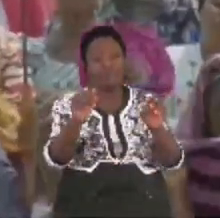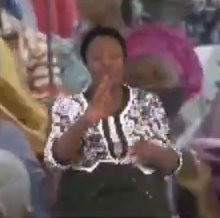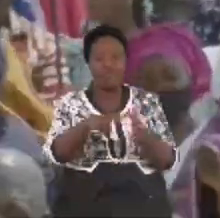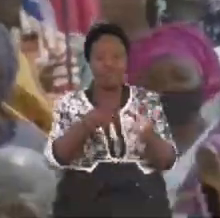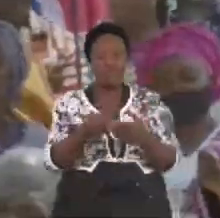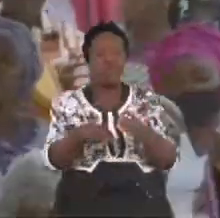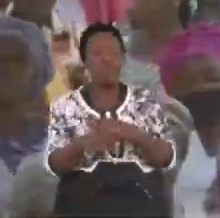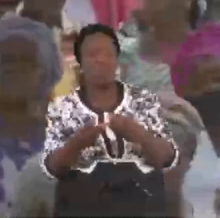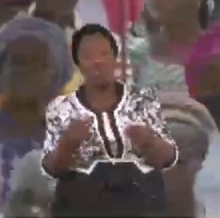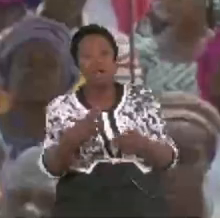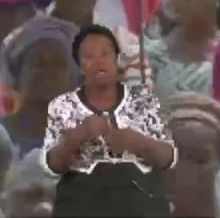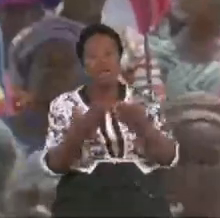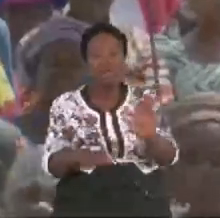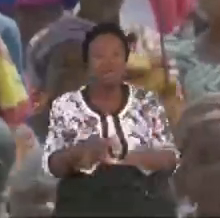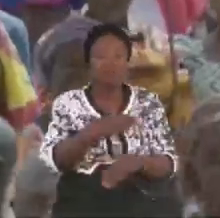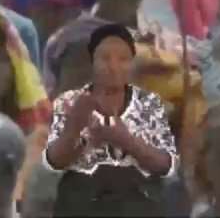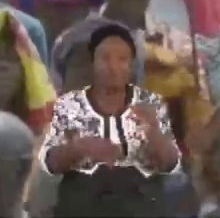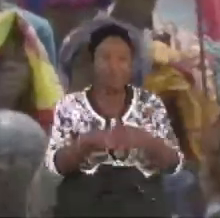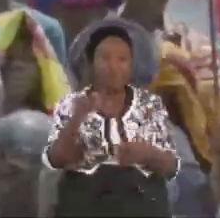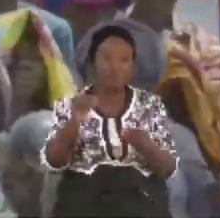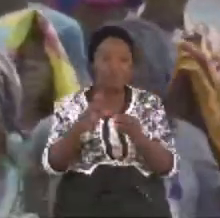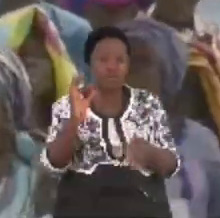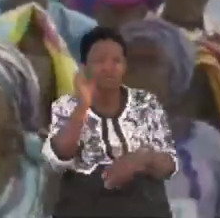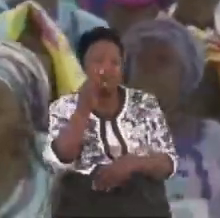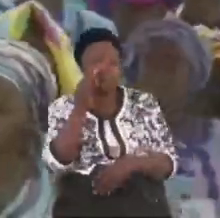le grain de blé qui tombe en terre qui me porte beaucoup de fruits.